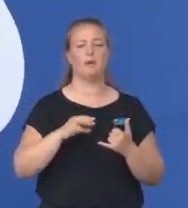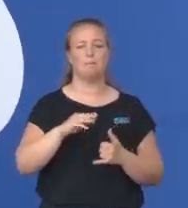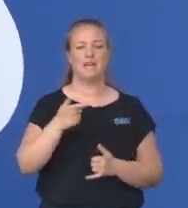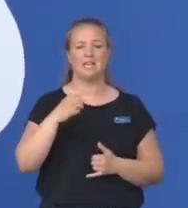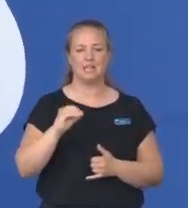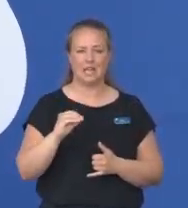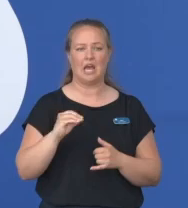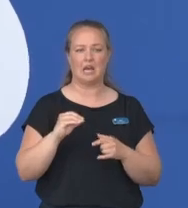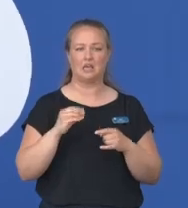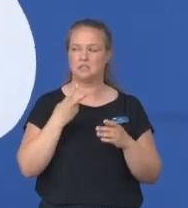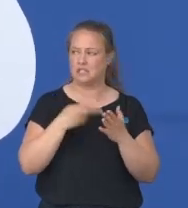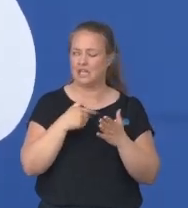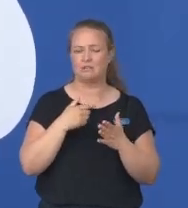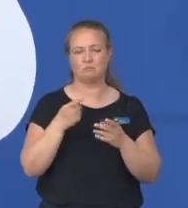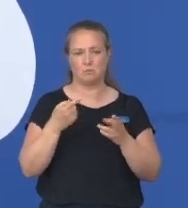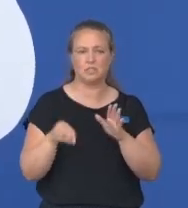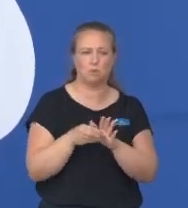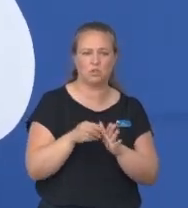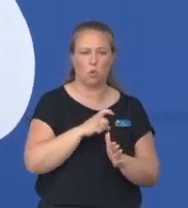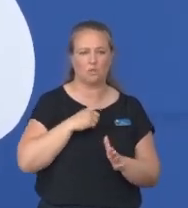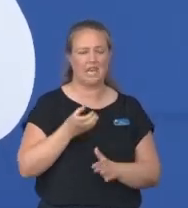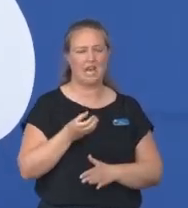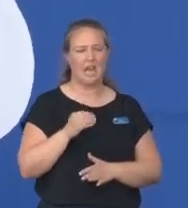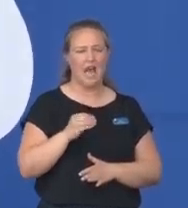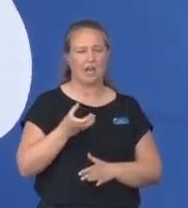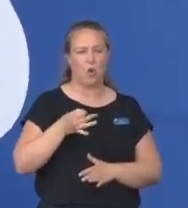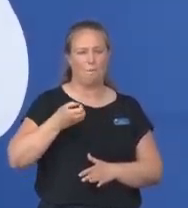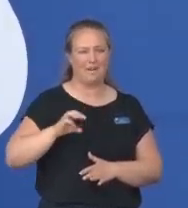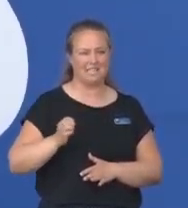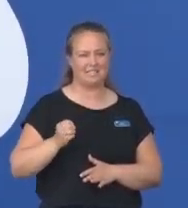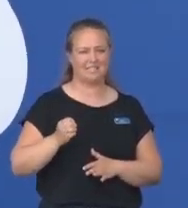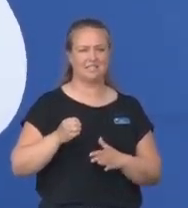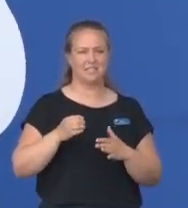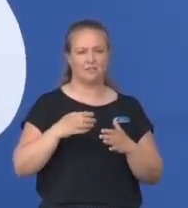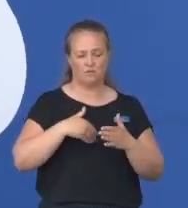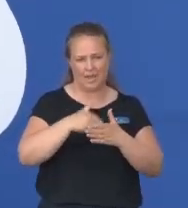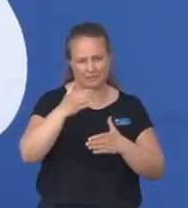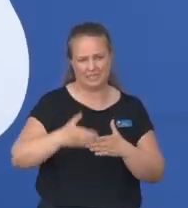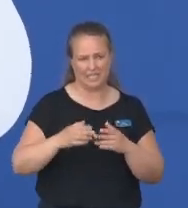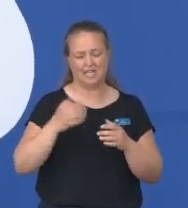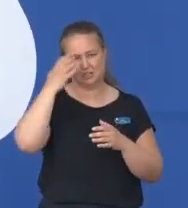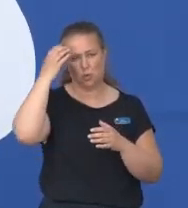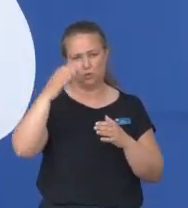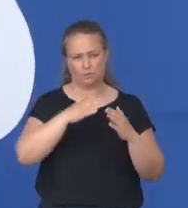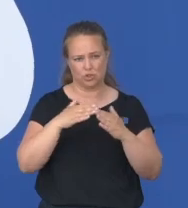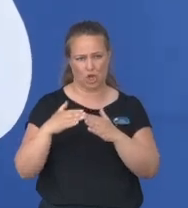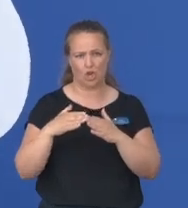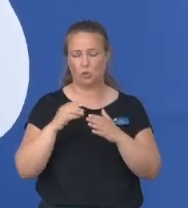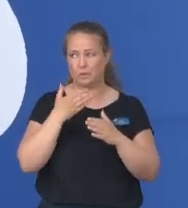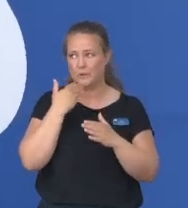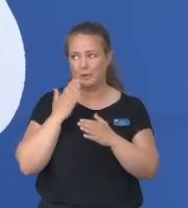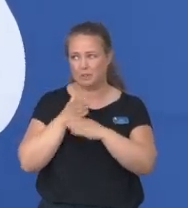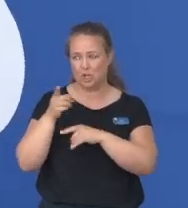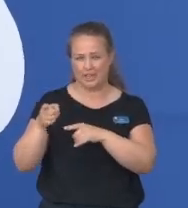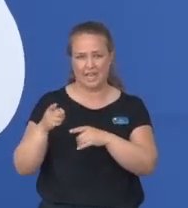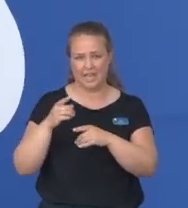har möjlighet kredit att vi kan också sponsra. Accomplice för hemsidan Stockholms stad. Om ni inte har gjort det, besök tältet. Gigantiskt, fantastiskt arrangemang